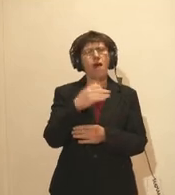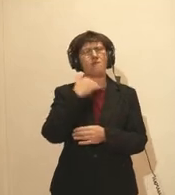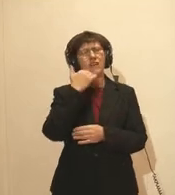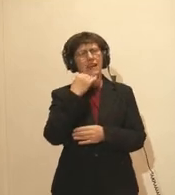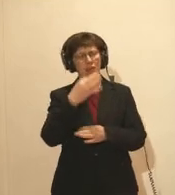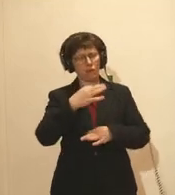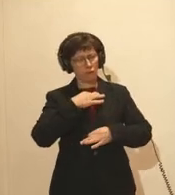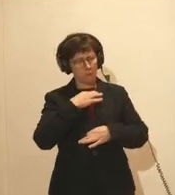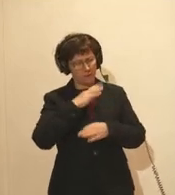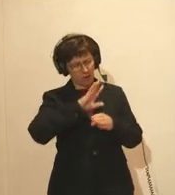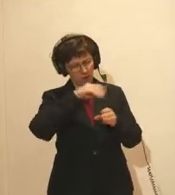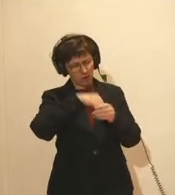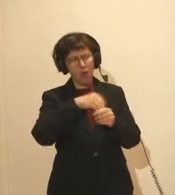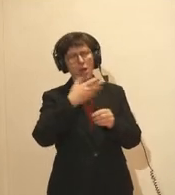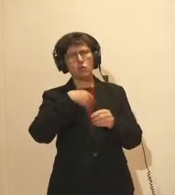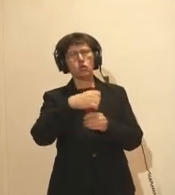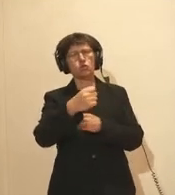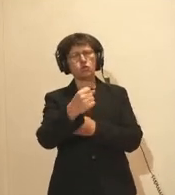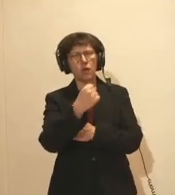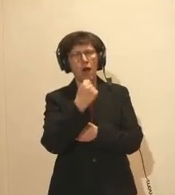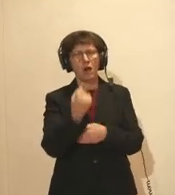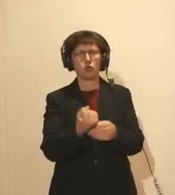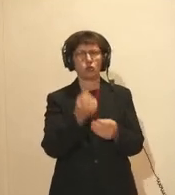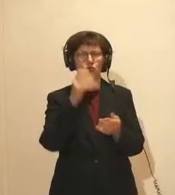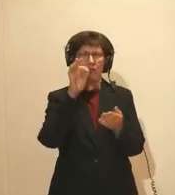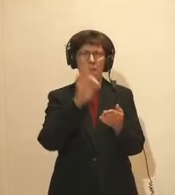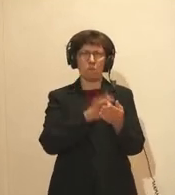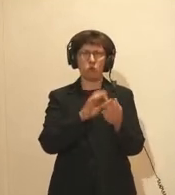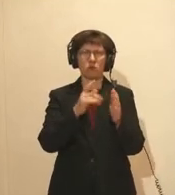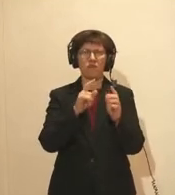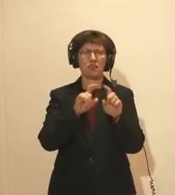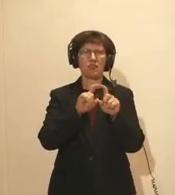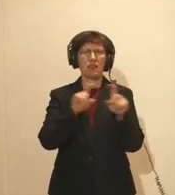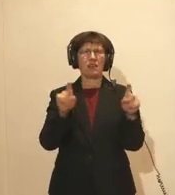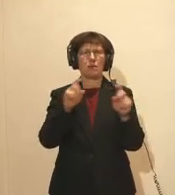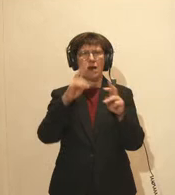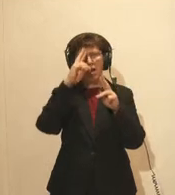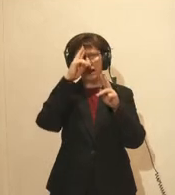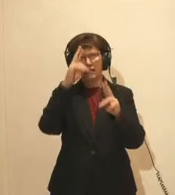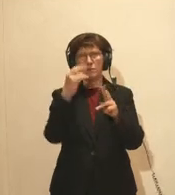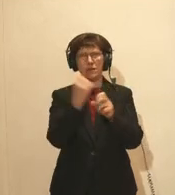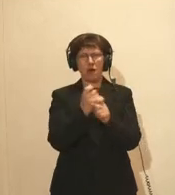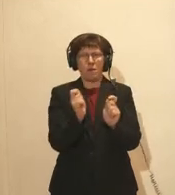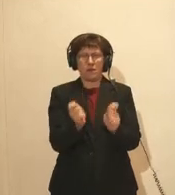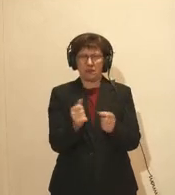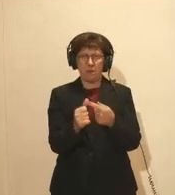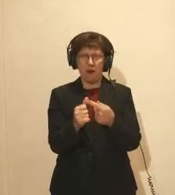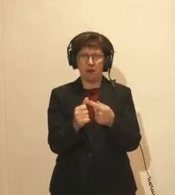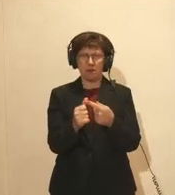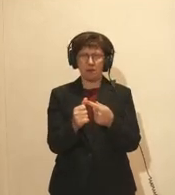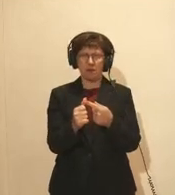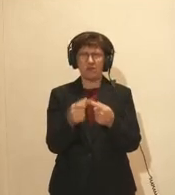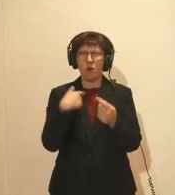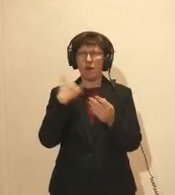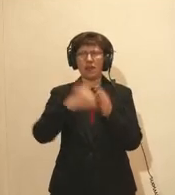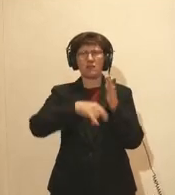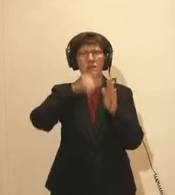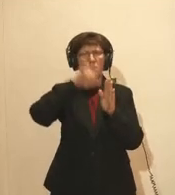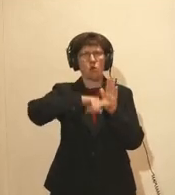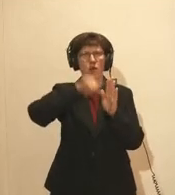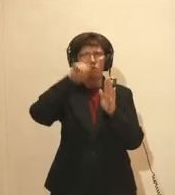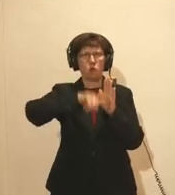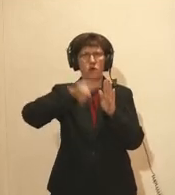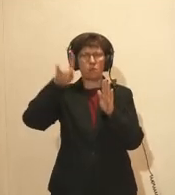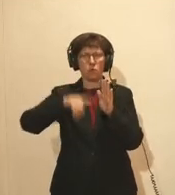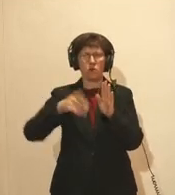hat für mich vor allem einen sehr starken schwerpunkt gehabt im respekt auf dem arbeitsmarkt weil wir einfach in den letzten monaten ja viel